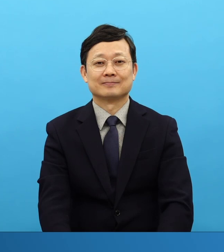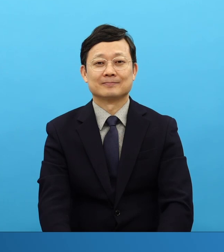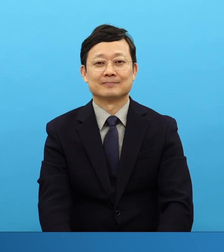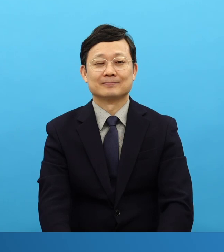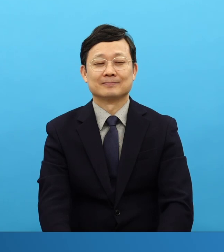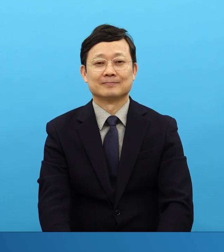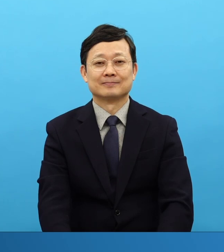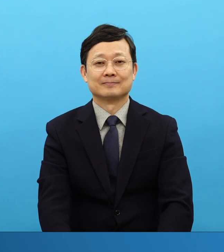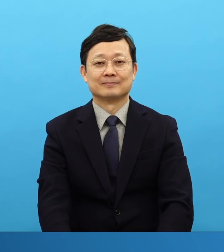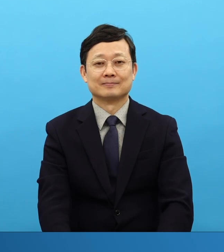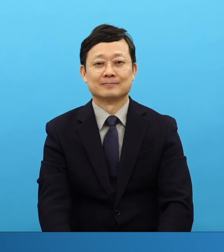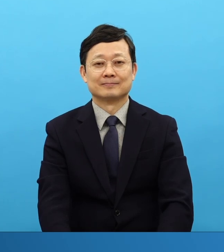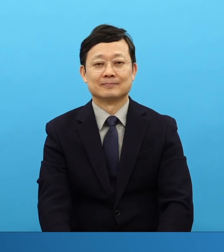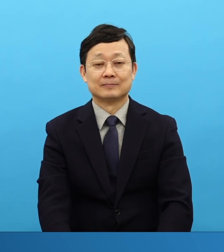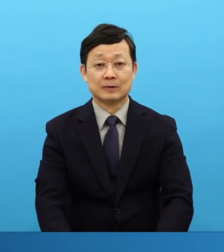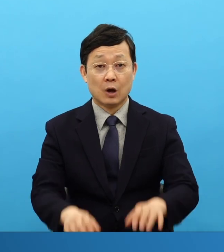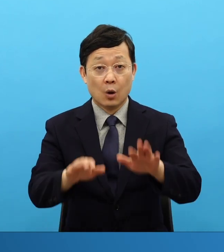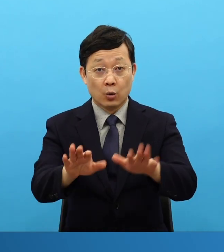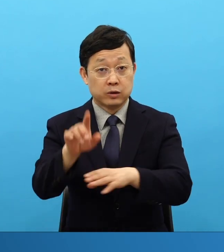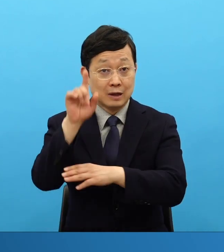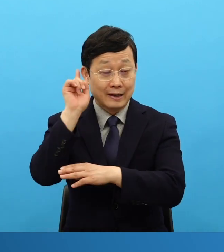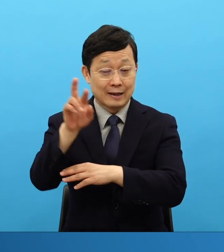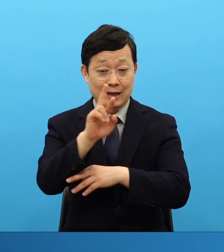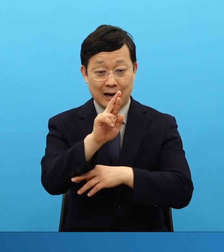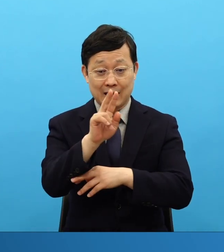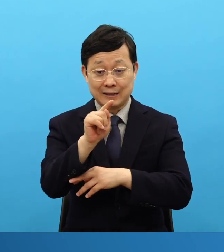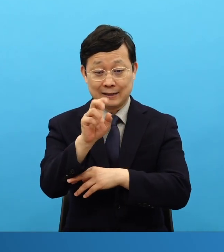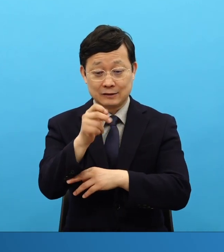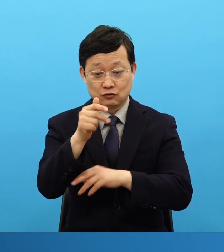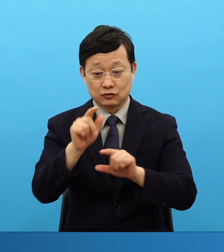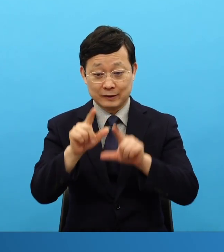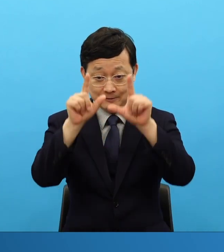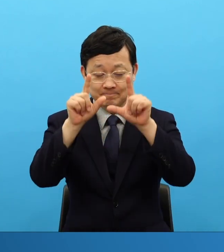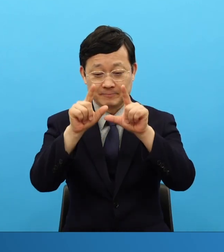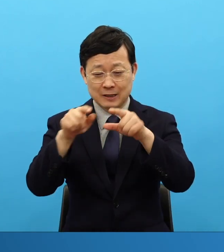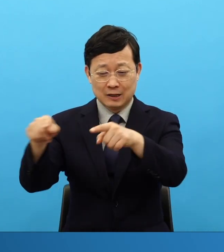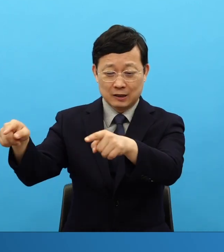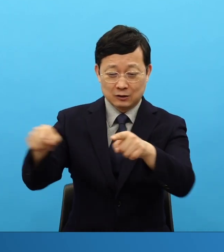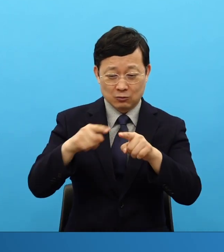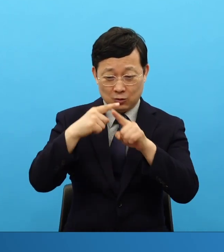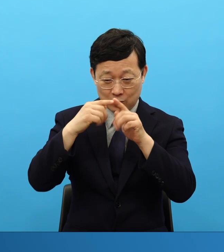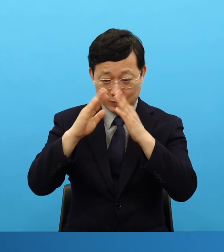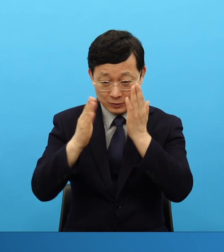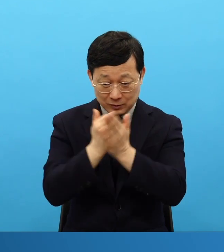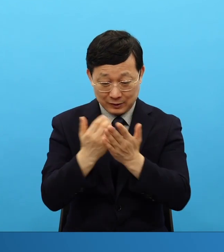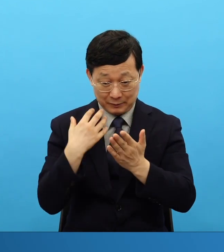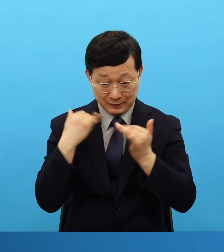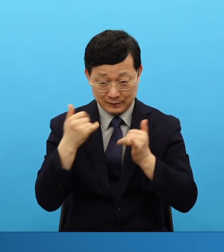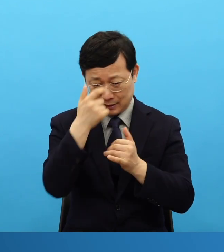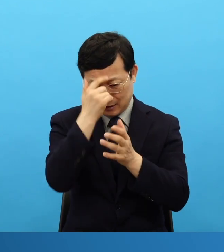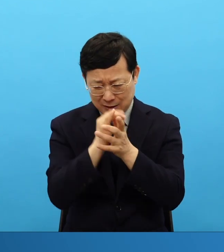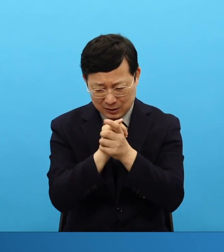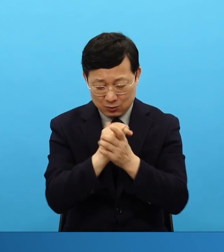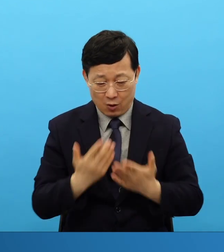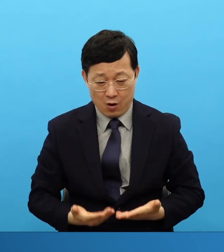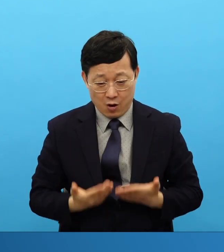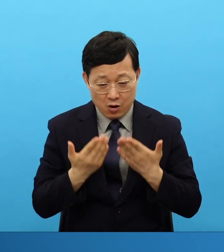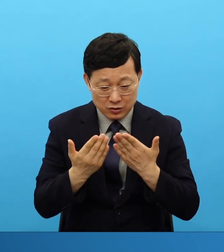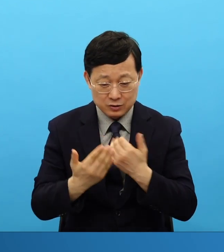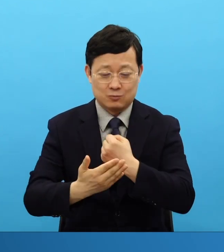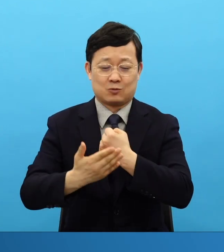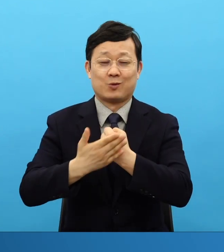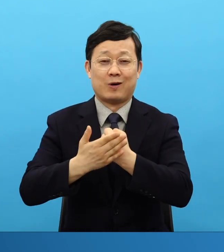드립니다. 오늘과 내일 진행되는 RTS 주일 행사에 전국 교회와 성도님들과 사명자님들의 기도와 헌신을 기도